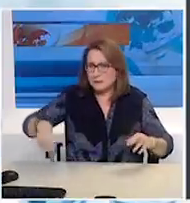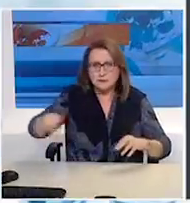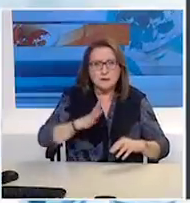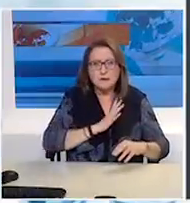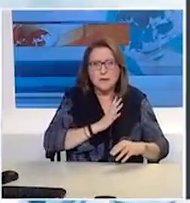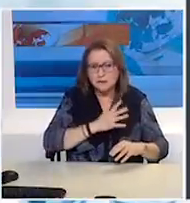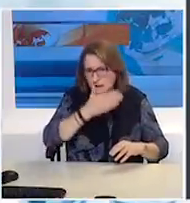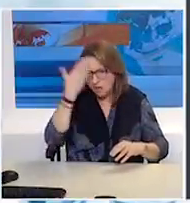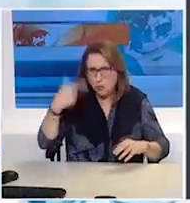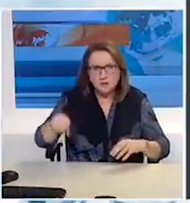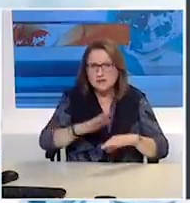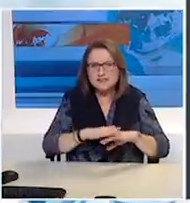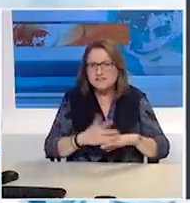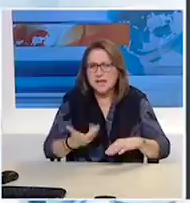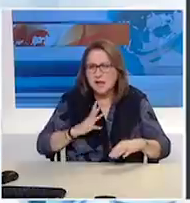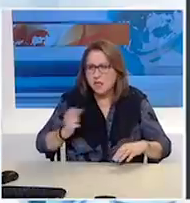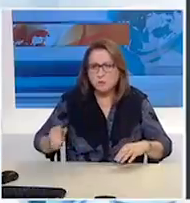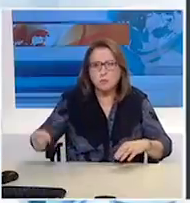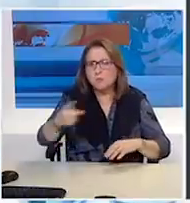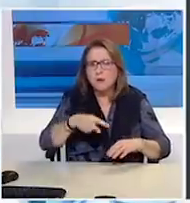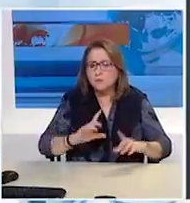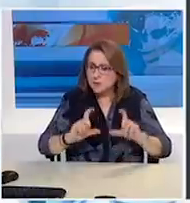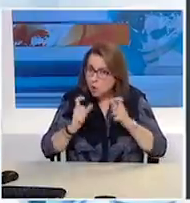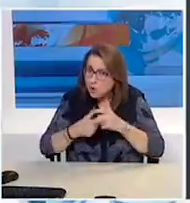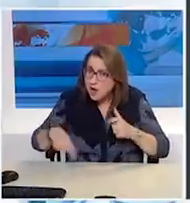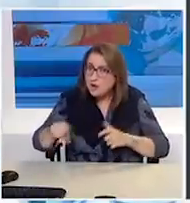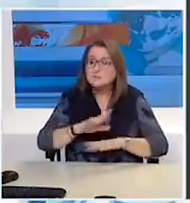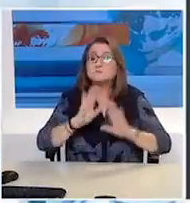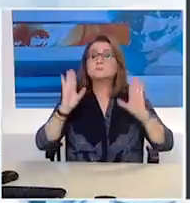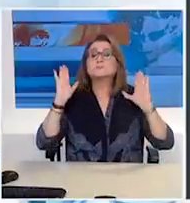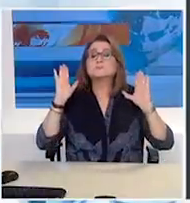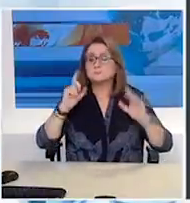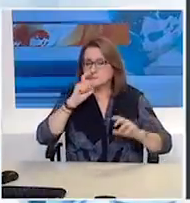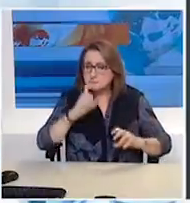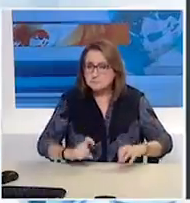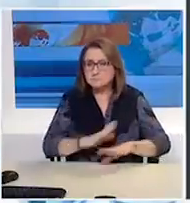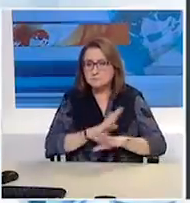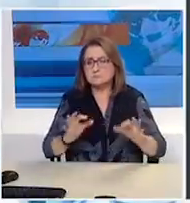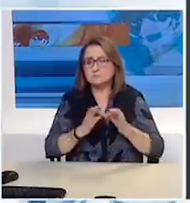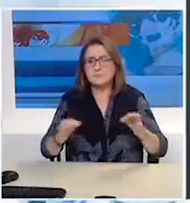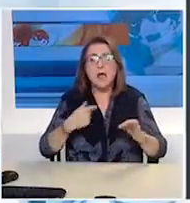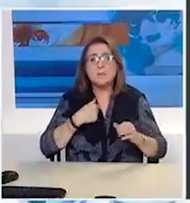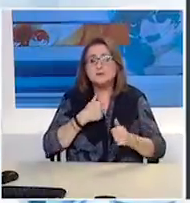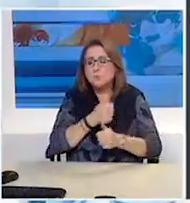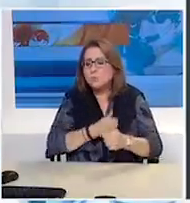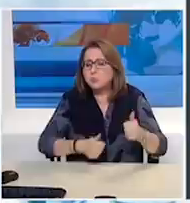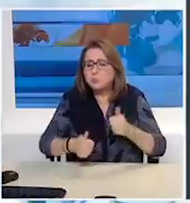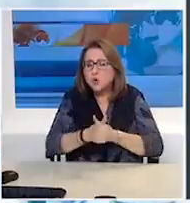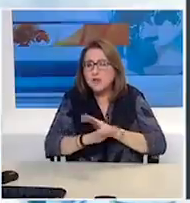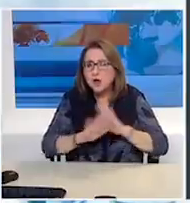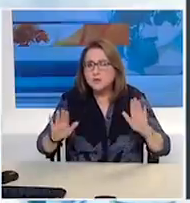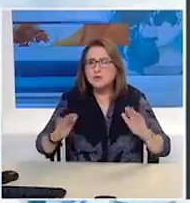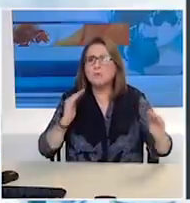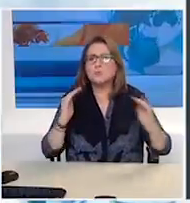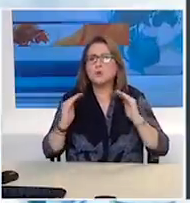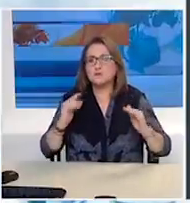περιοχής, των οικογενειών τους και των οικείων τους. Γιατί σταθερός και αδιαπραγμάτευτος στόχος μας είναι η διασφάλιση της δημόσιας υγείας, δηλαδή η